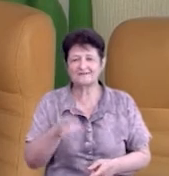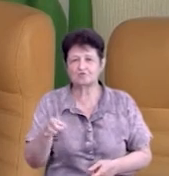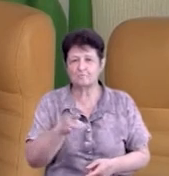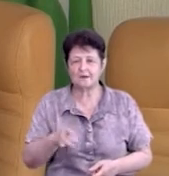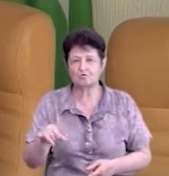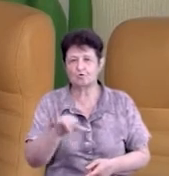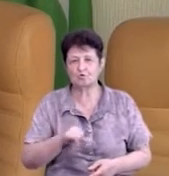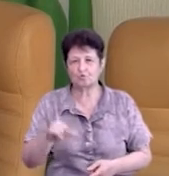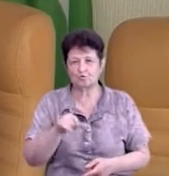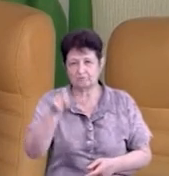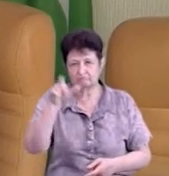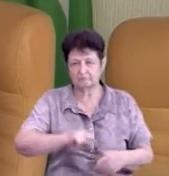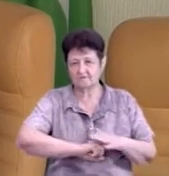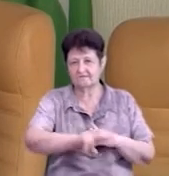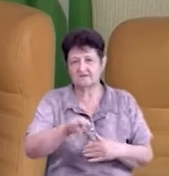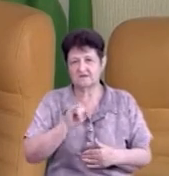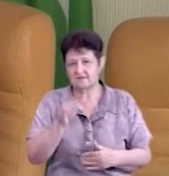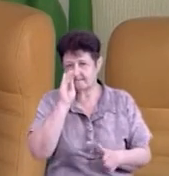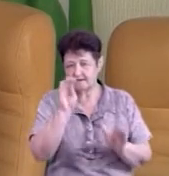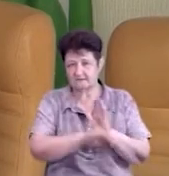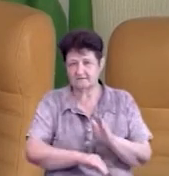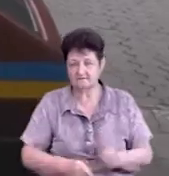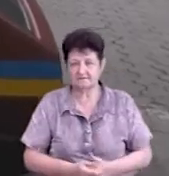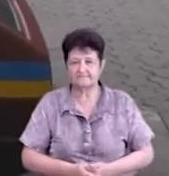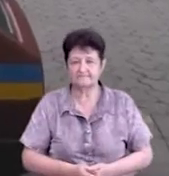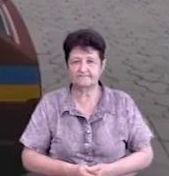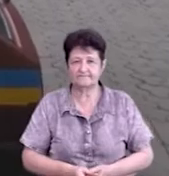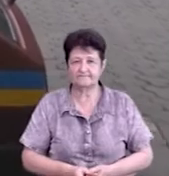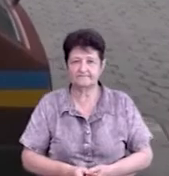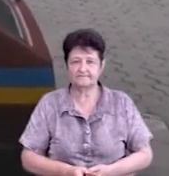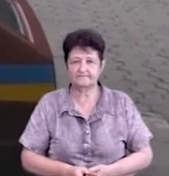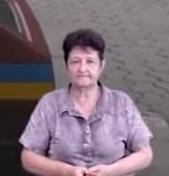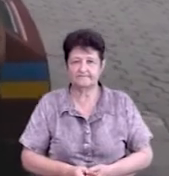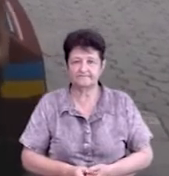районі, куди зловмисник втік та переховувався.